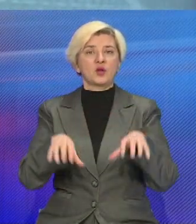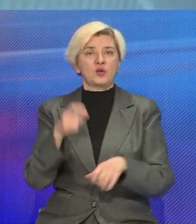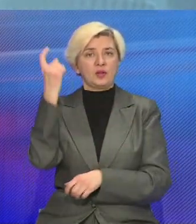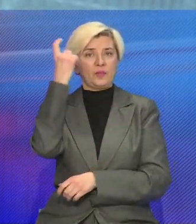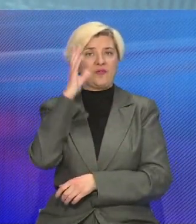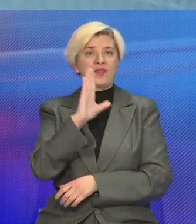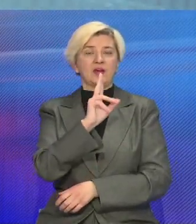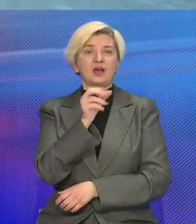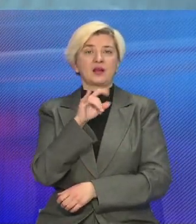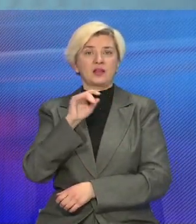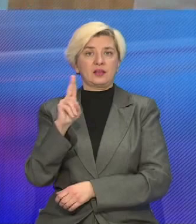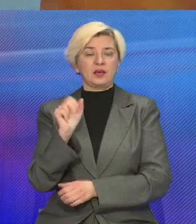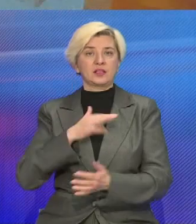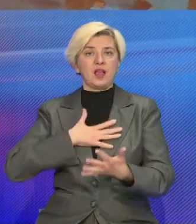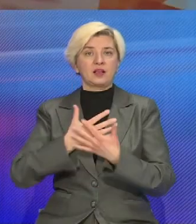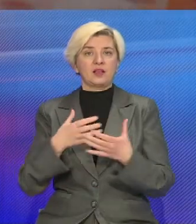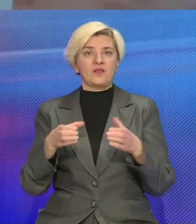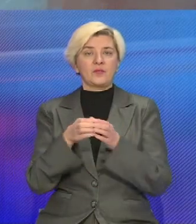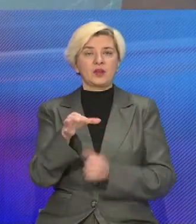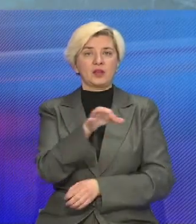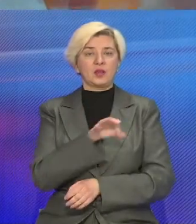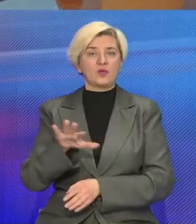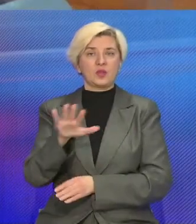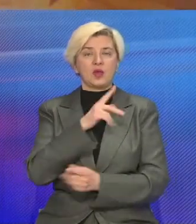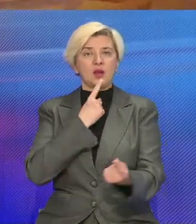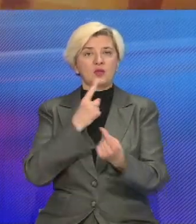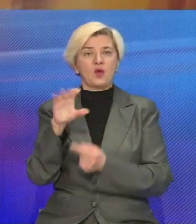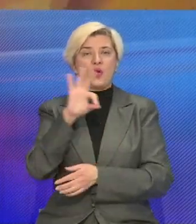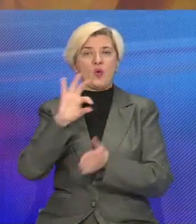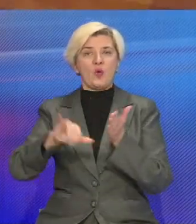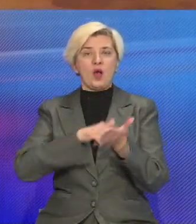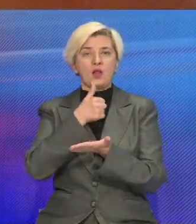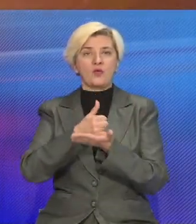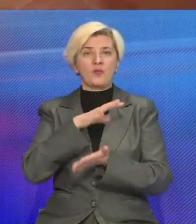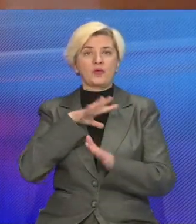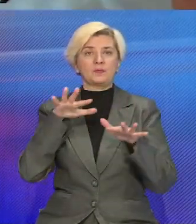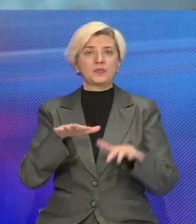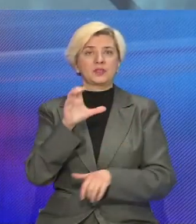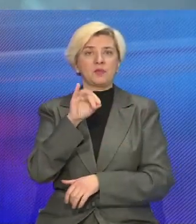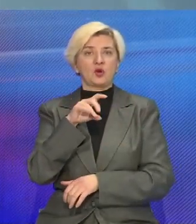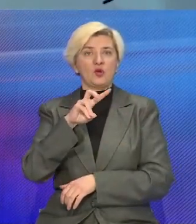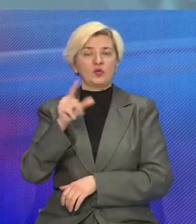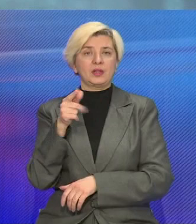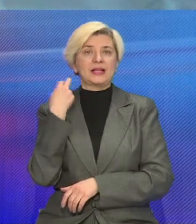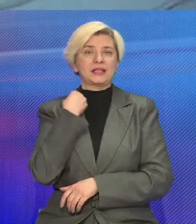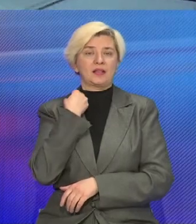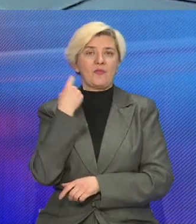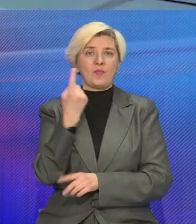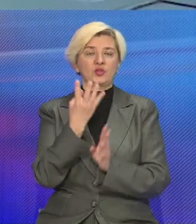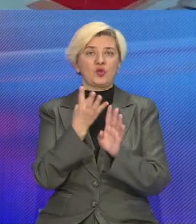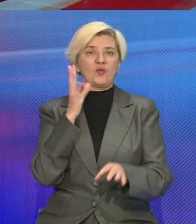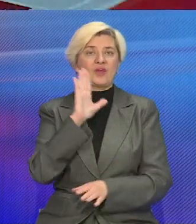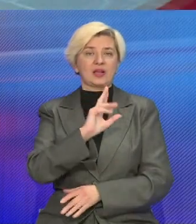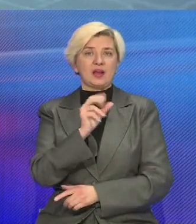облвиконкома Володимира Караніка з активом регіона. Розмови об головним пройшли у Сморгоні і Ліді. У першу чергу Володимир